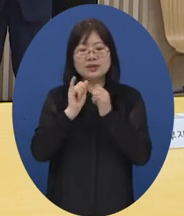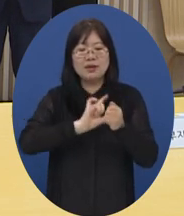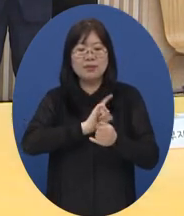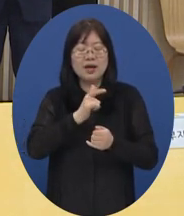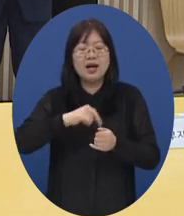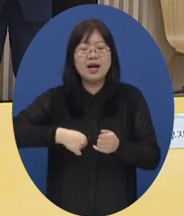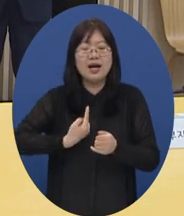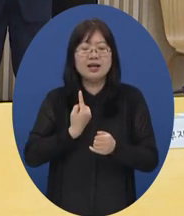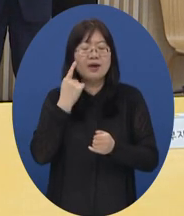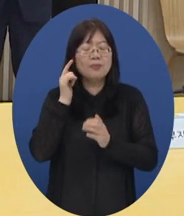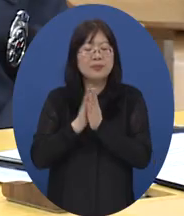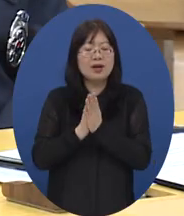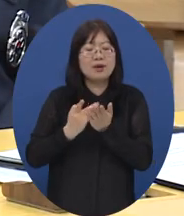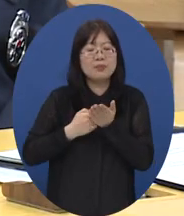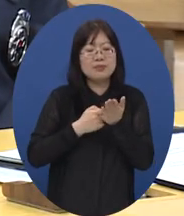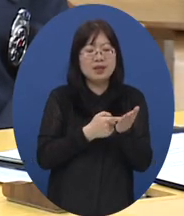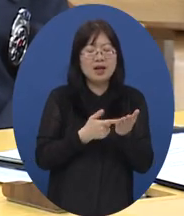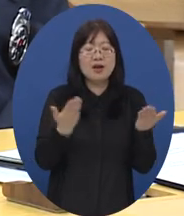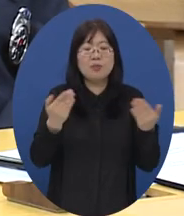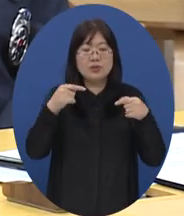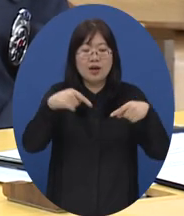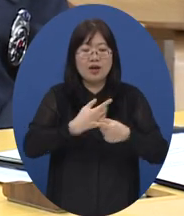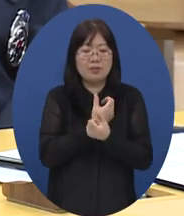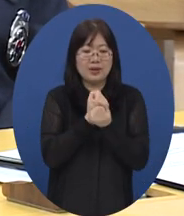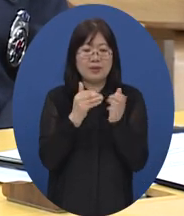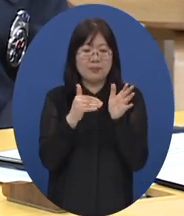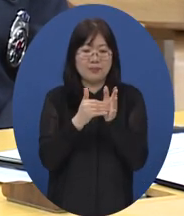자진 반납 지원 사업 업무협약을 체결했습니다